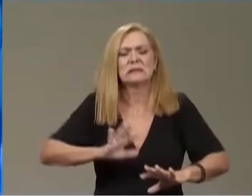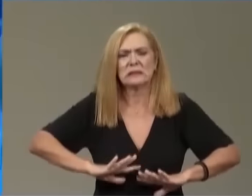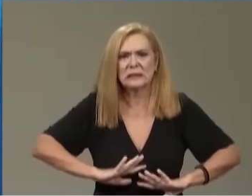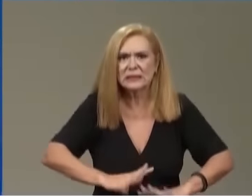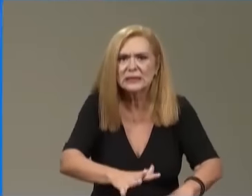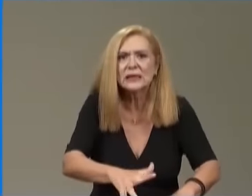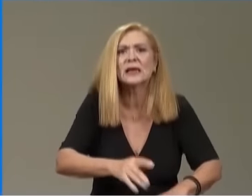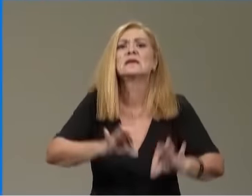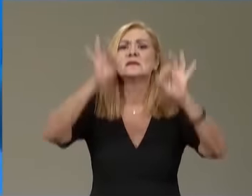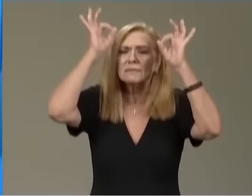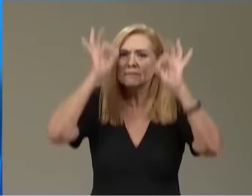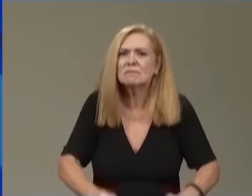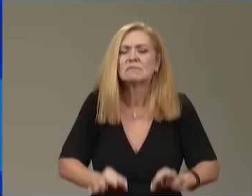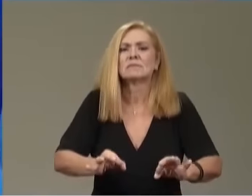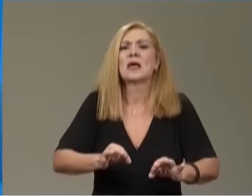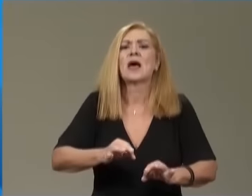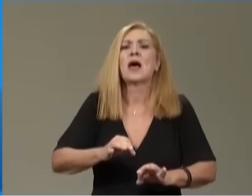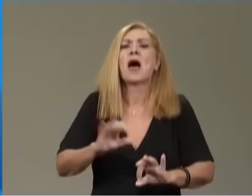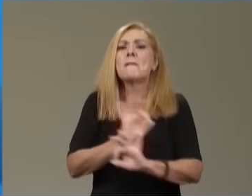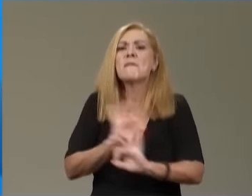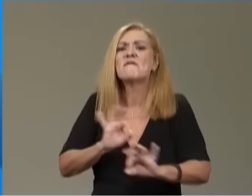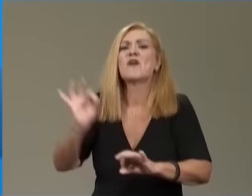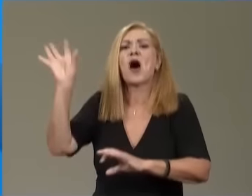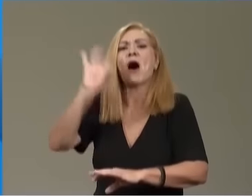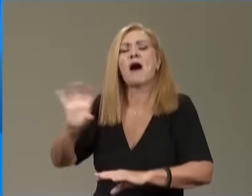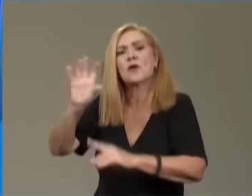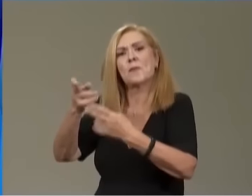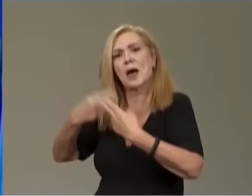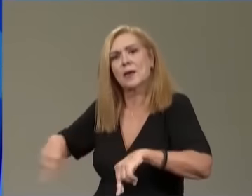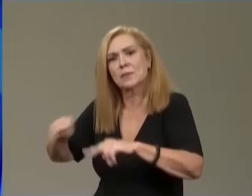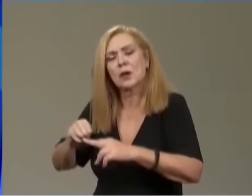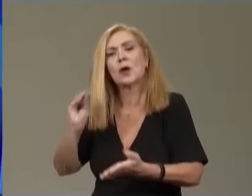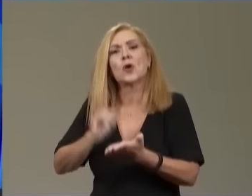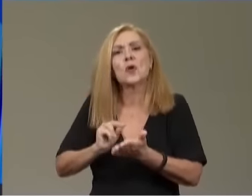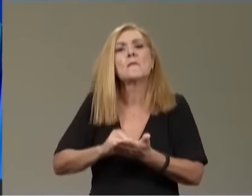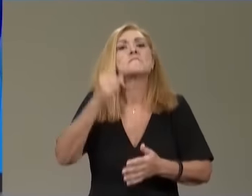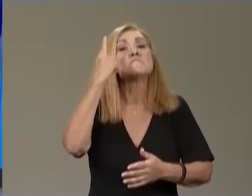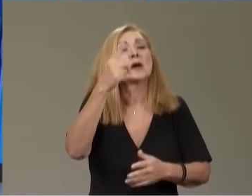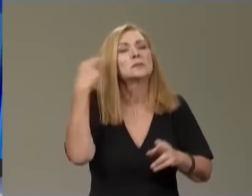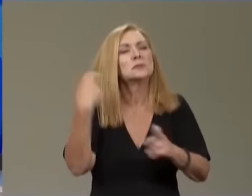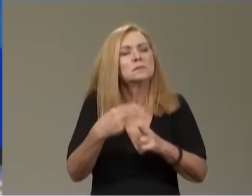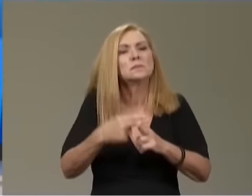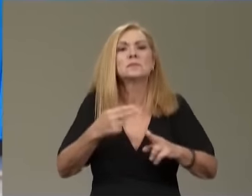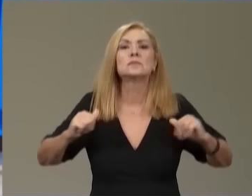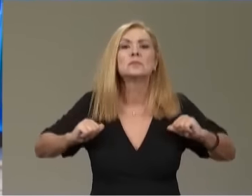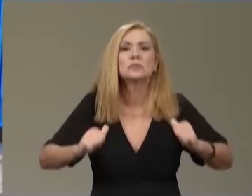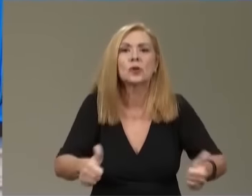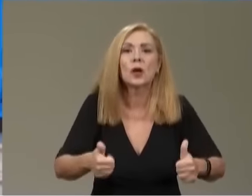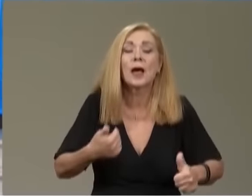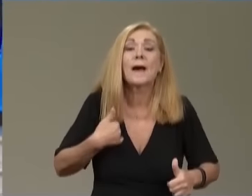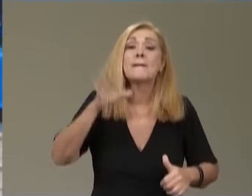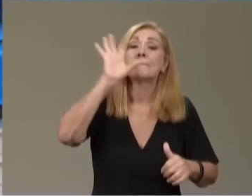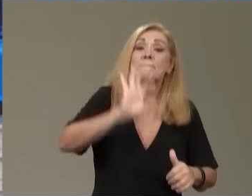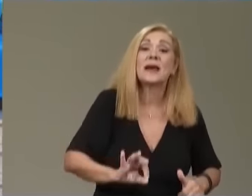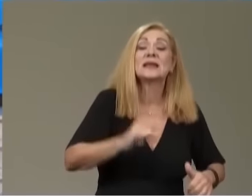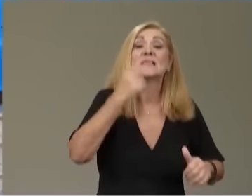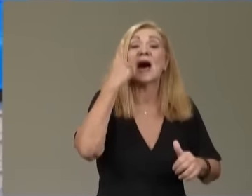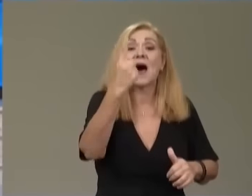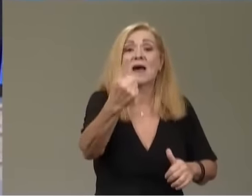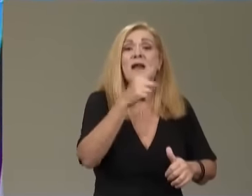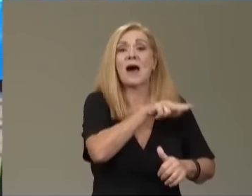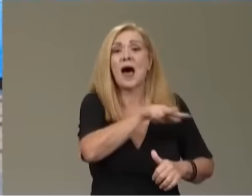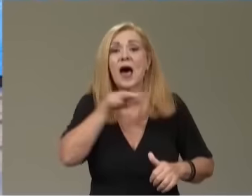έχουμε και την τελική επιβεβαίωση από την Ευρωπαϊκή Επιτροπή για μία ακόμα σημαντική πρωτοβουλία. Θα πάρουμε 51